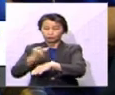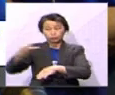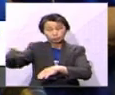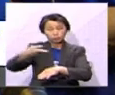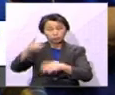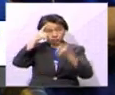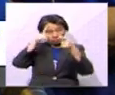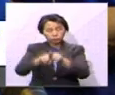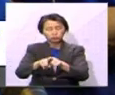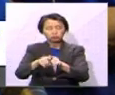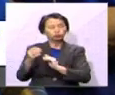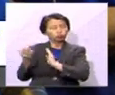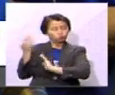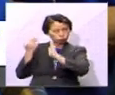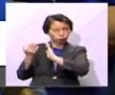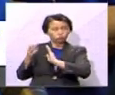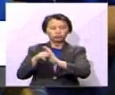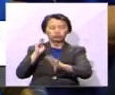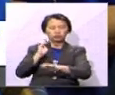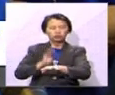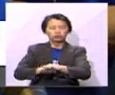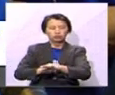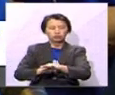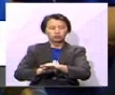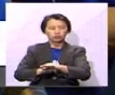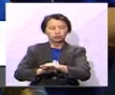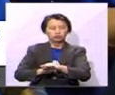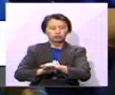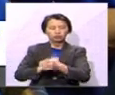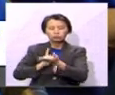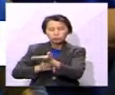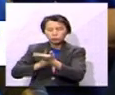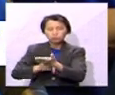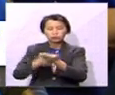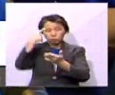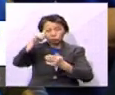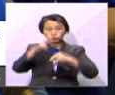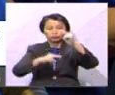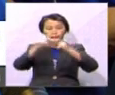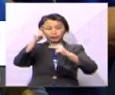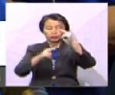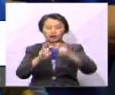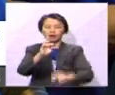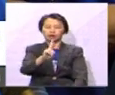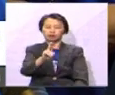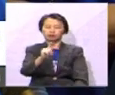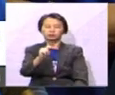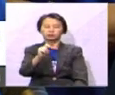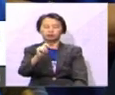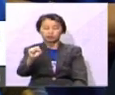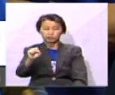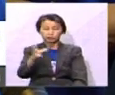sewaktu perundingan bagi pembinaan RTS dan juga